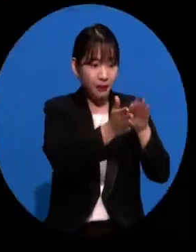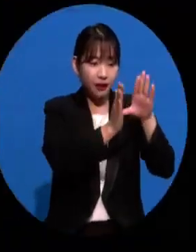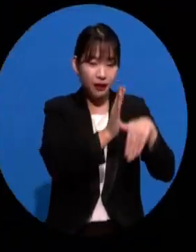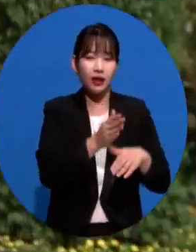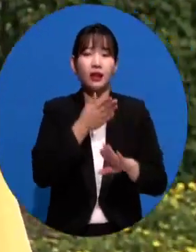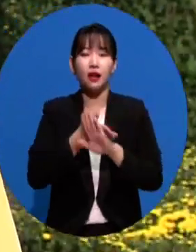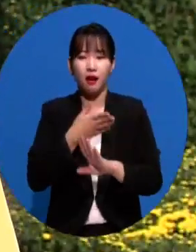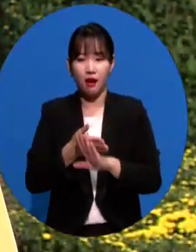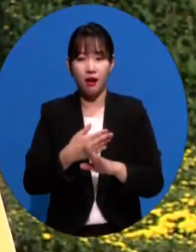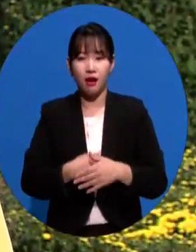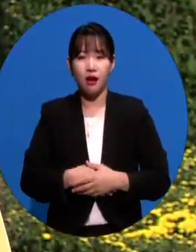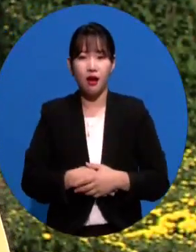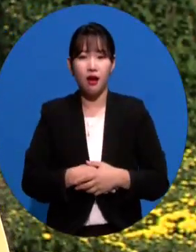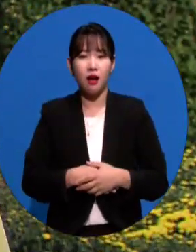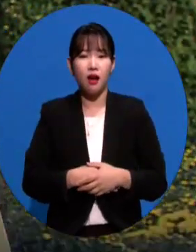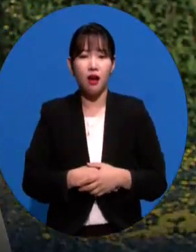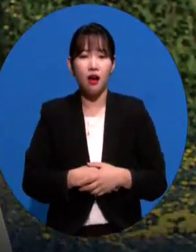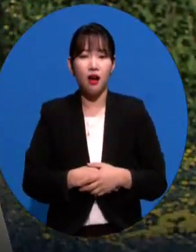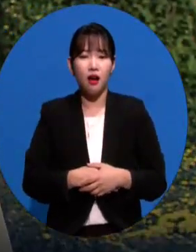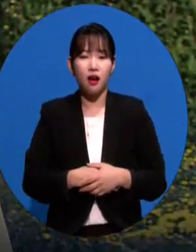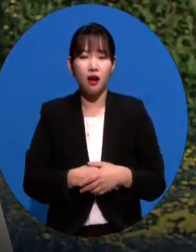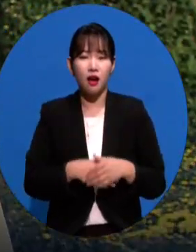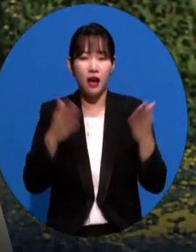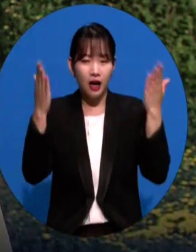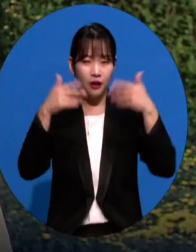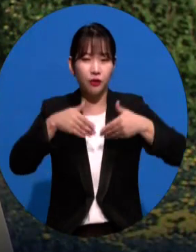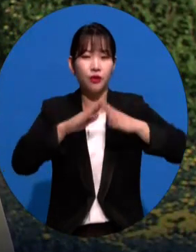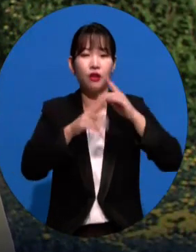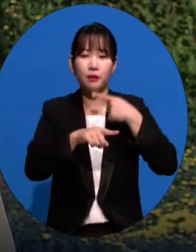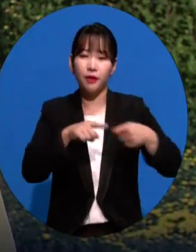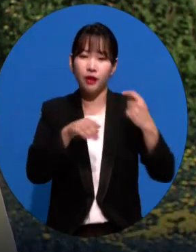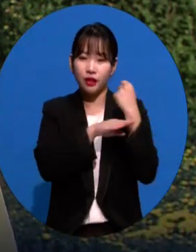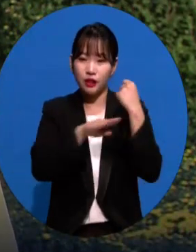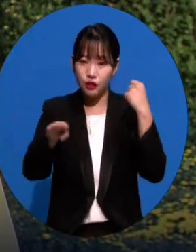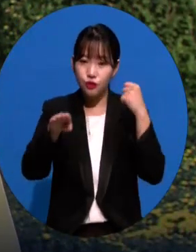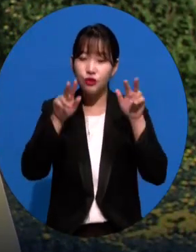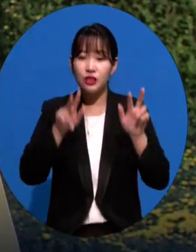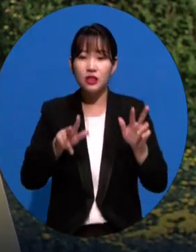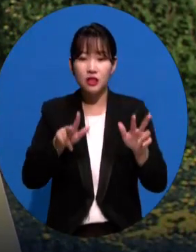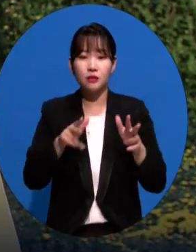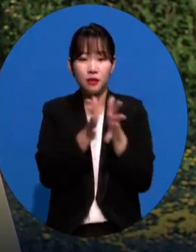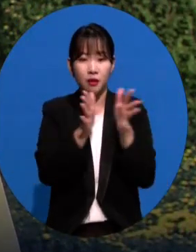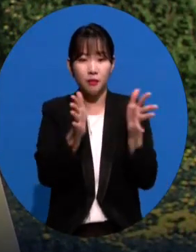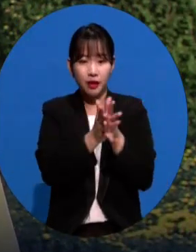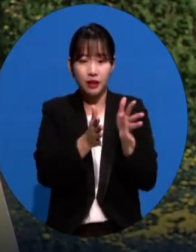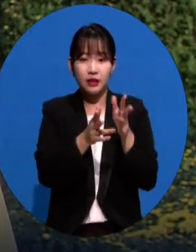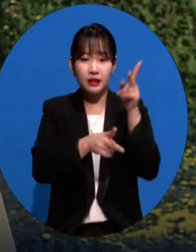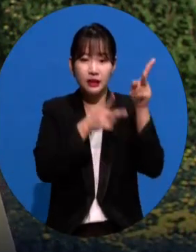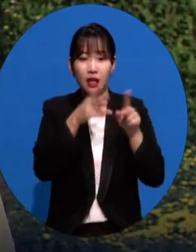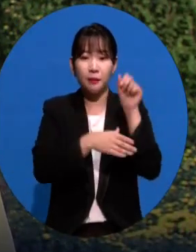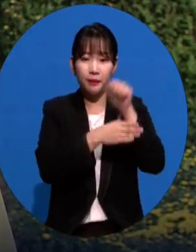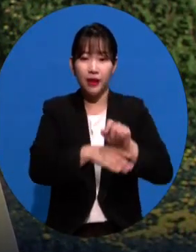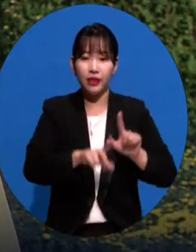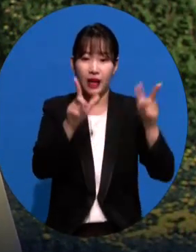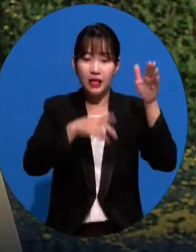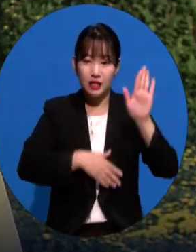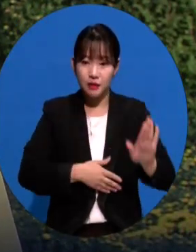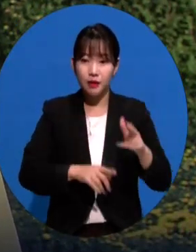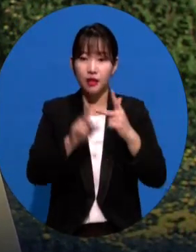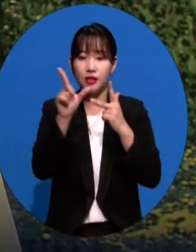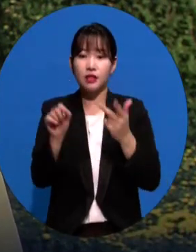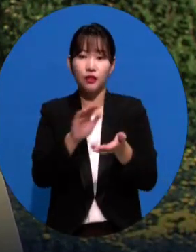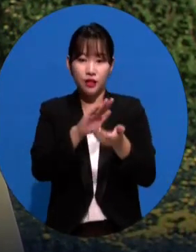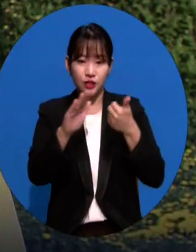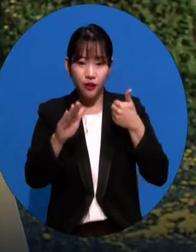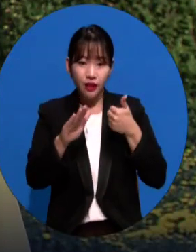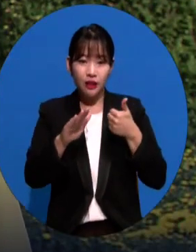다릅니다 학교 설립심사 기준시점이 현재는 공동주택 사업 승인일이지만 금년 7월